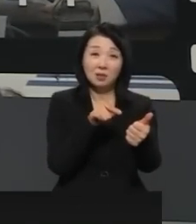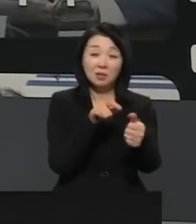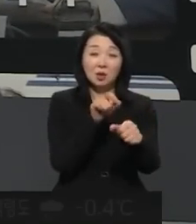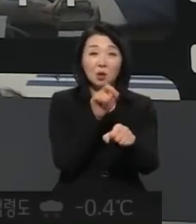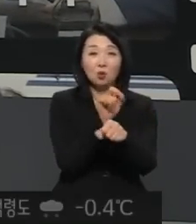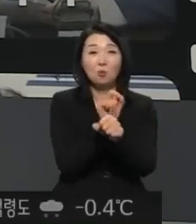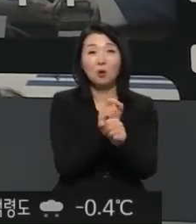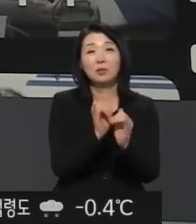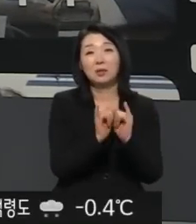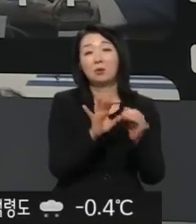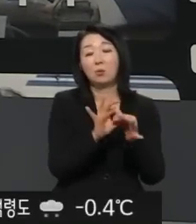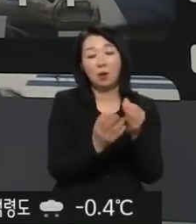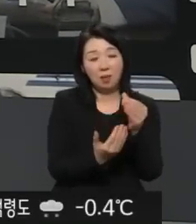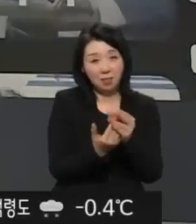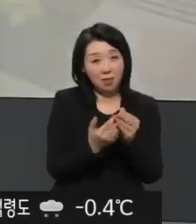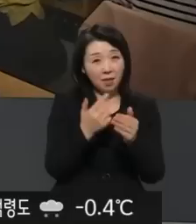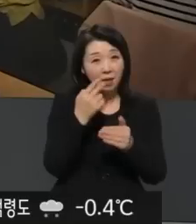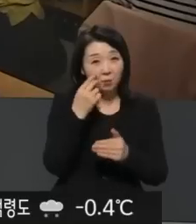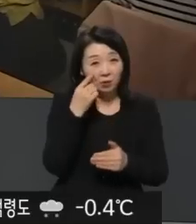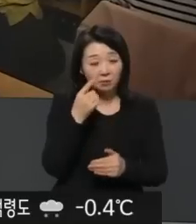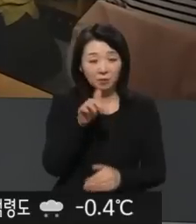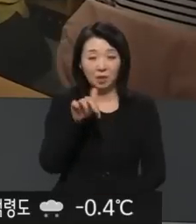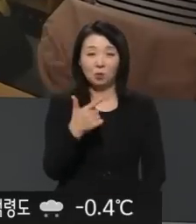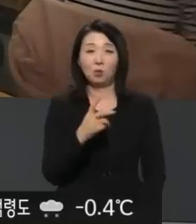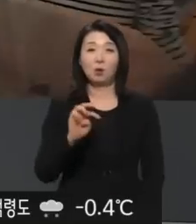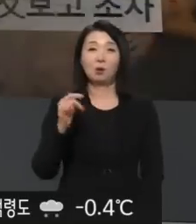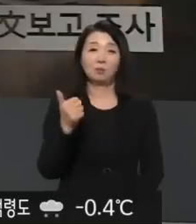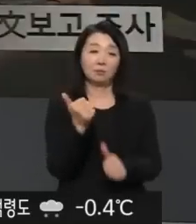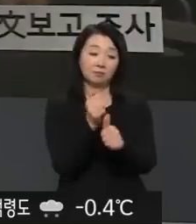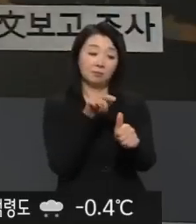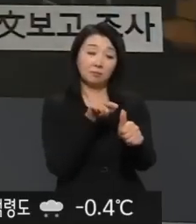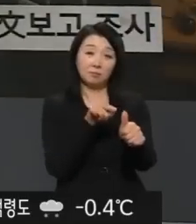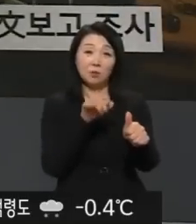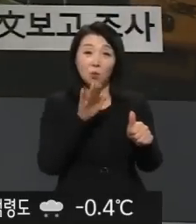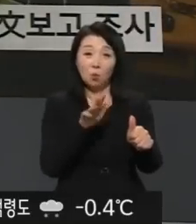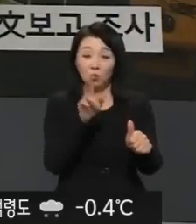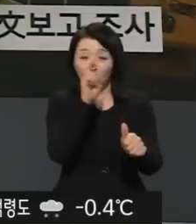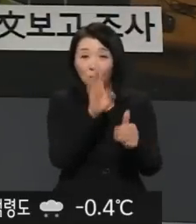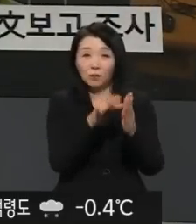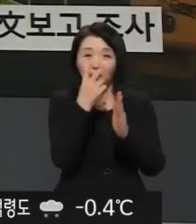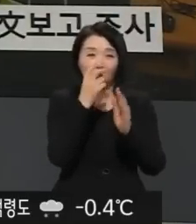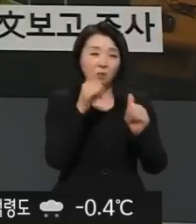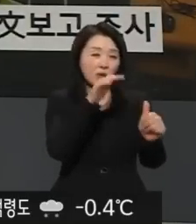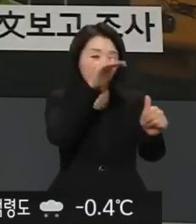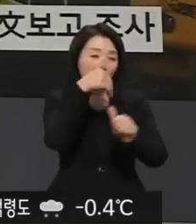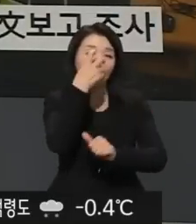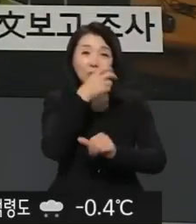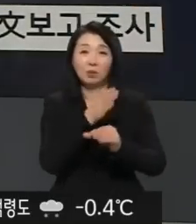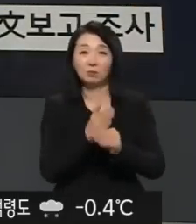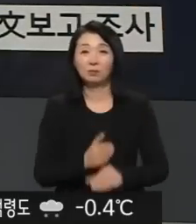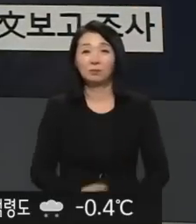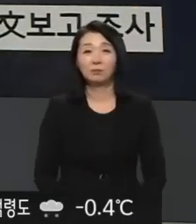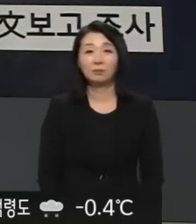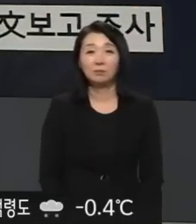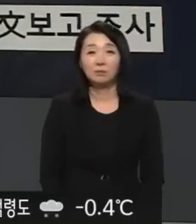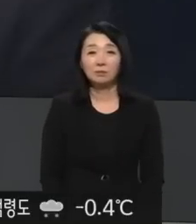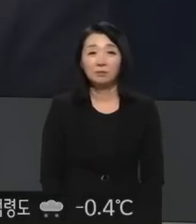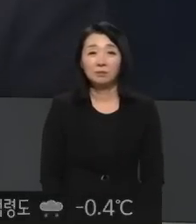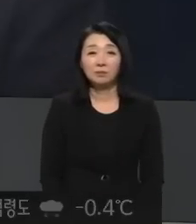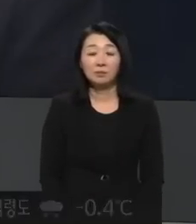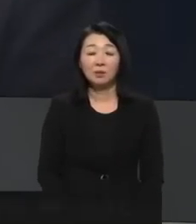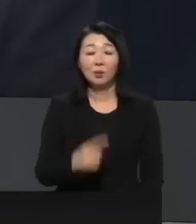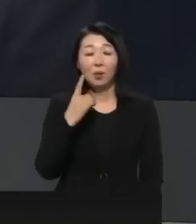사건 해봅니다. 관련해서 노영민 당시 대통령 비서실장이 오늘 오전 검찰에 소환돼 조사를 받고 있습니다.